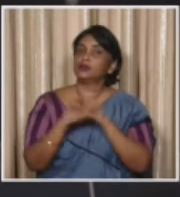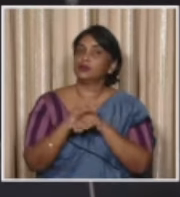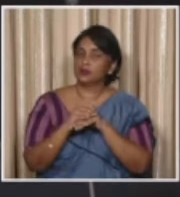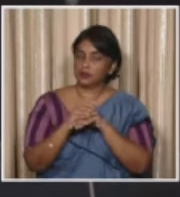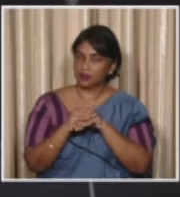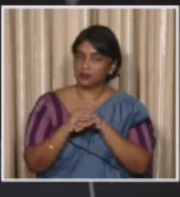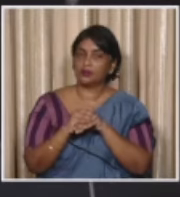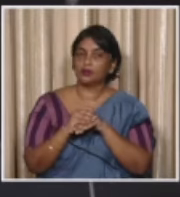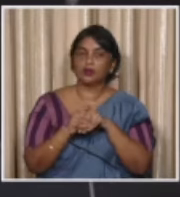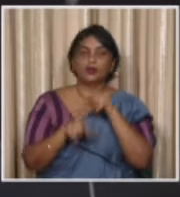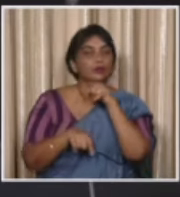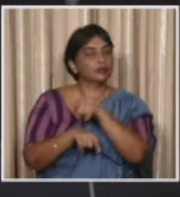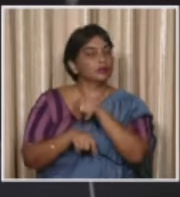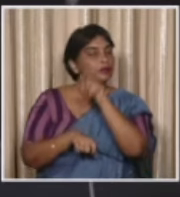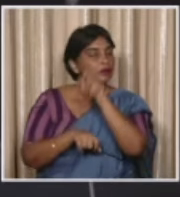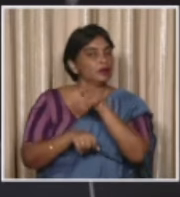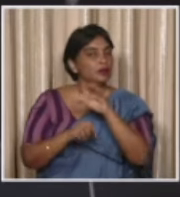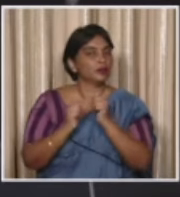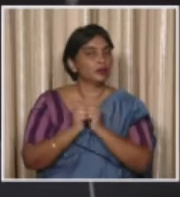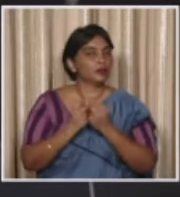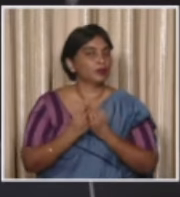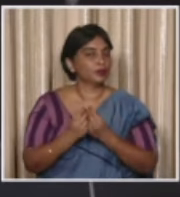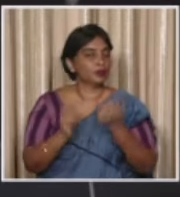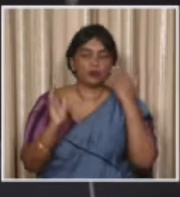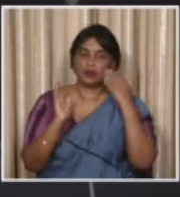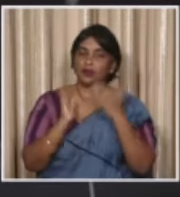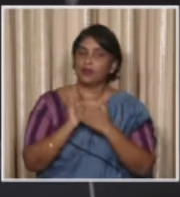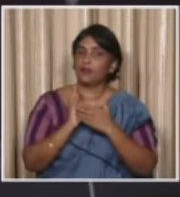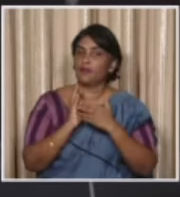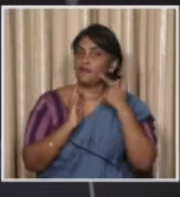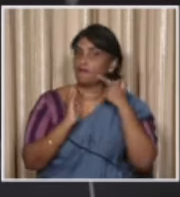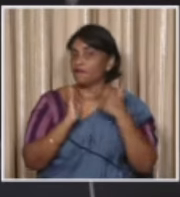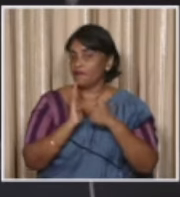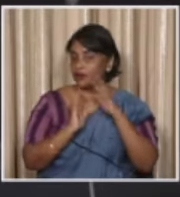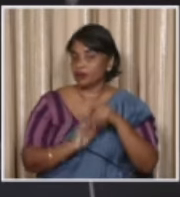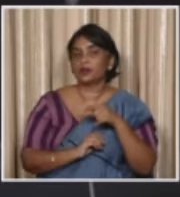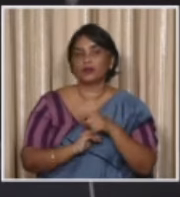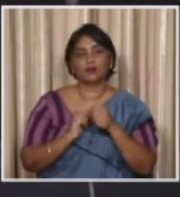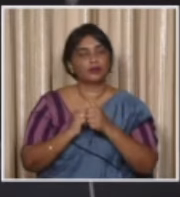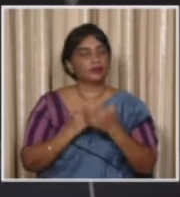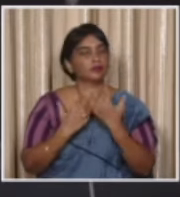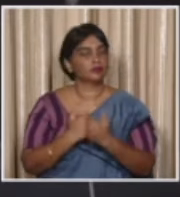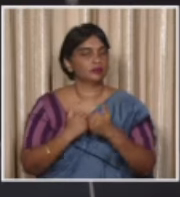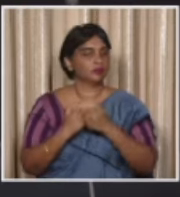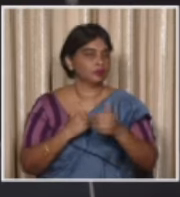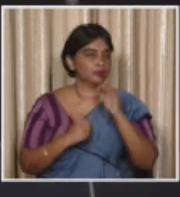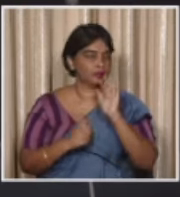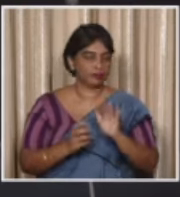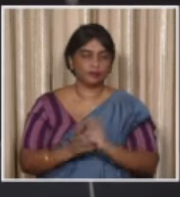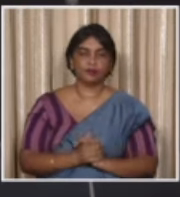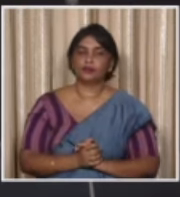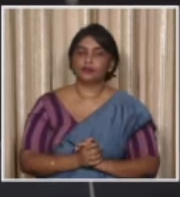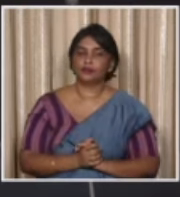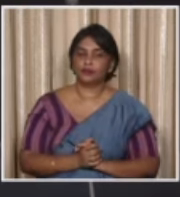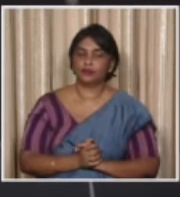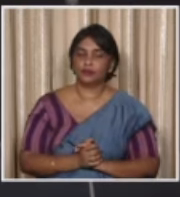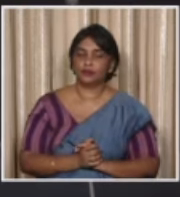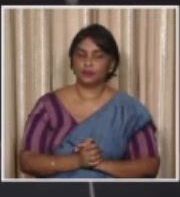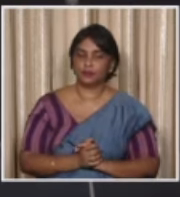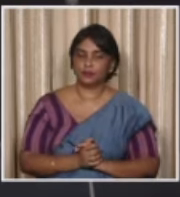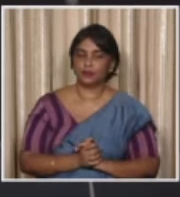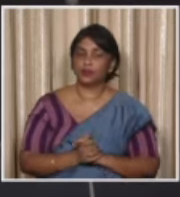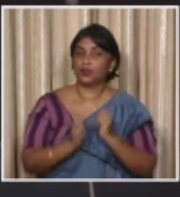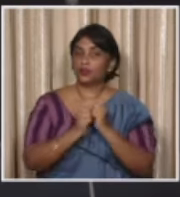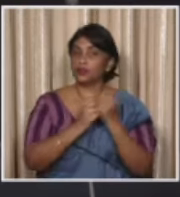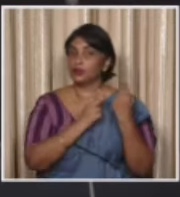මේ අයගේ ඒ කාර්යක්ෂමතා කඩින් විභාගයේ ප්‍රතිඵල අනුව ඒ අවශ්‍ය කටයුතු ක්‍රියාමාර්ගය අරගෙන යනවා.